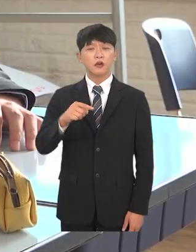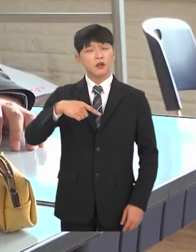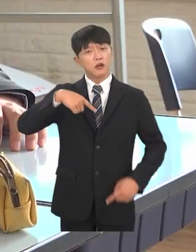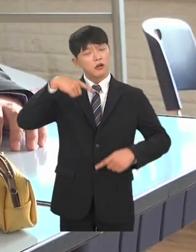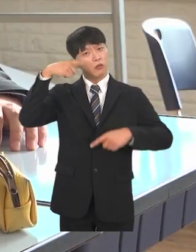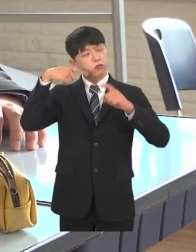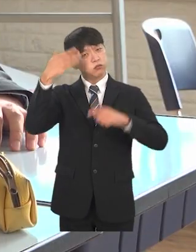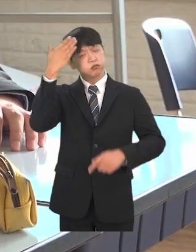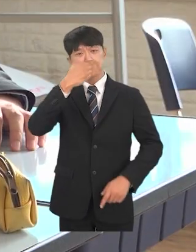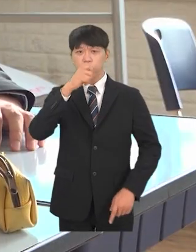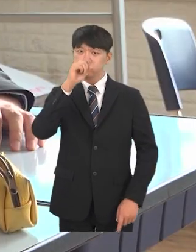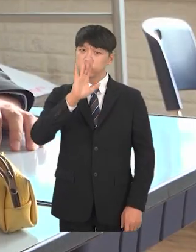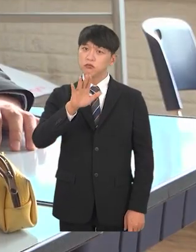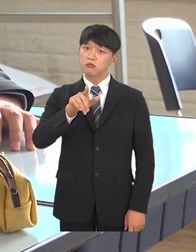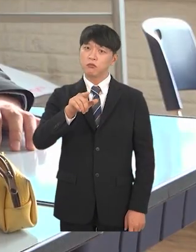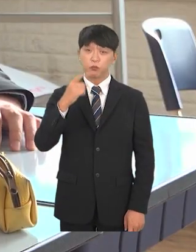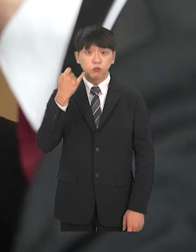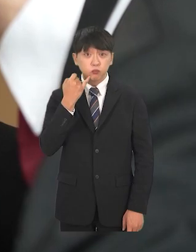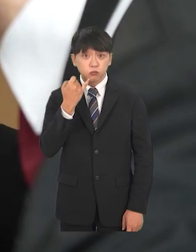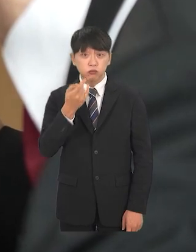너 표정 너무 안 좋다고. 괜찮아?